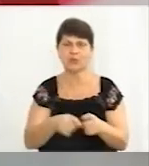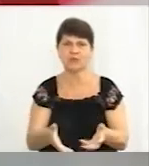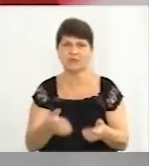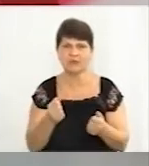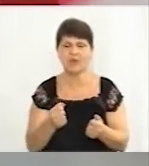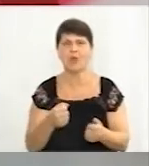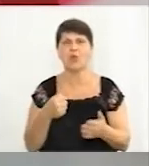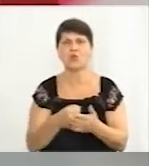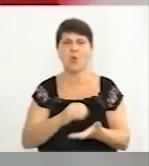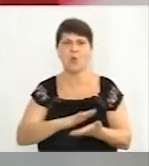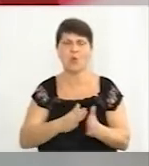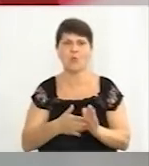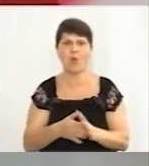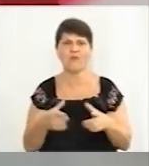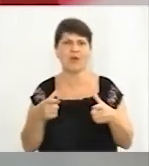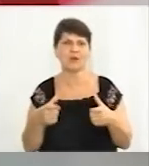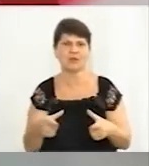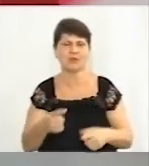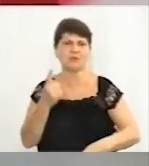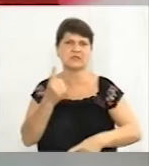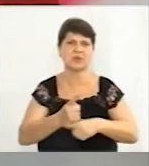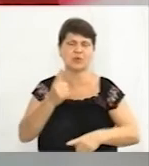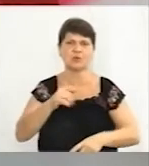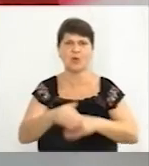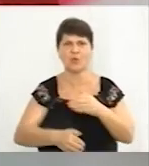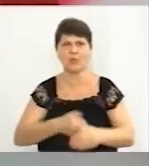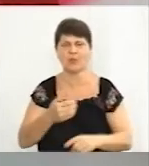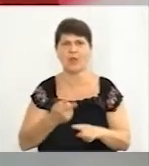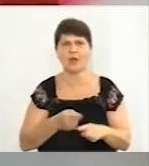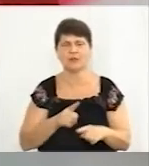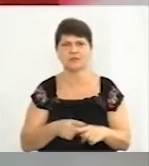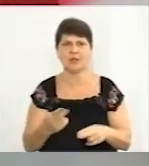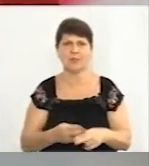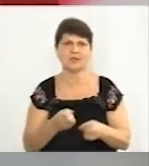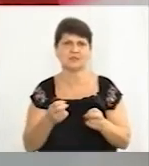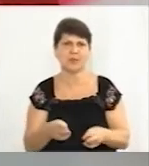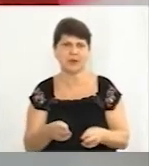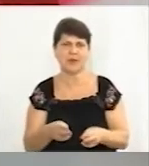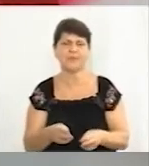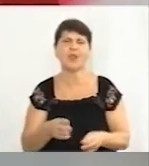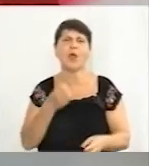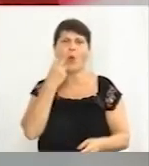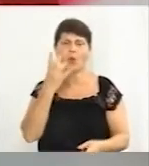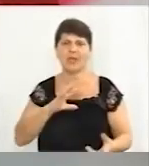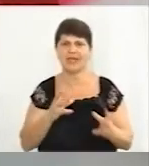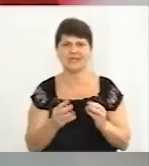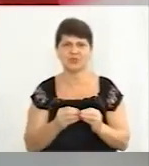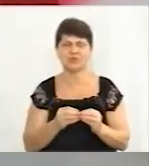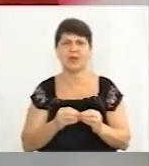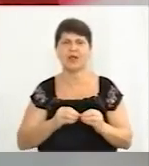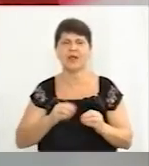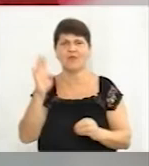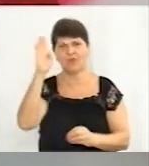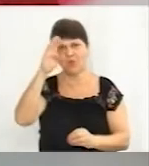карантину. Це рішення міської комісії з питань техногенно-екологічної безпеки. Коли будуть готові результати досліджень води і чи